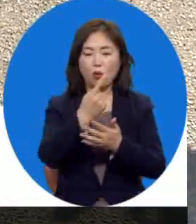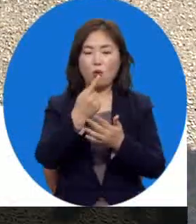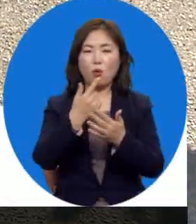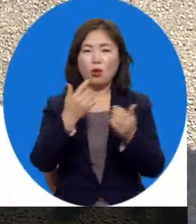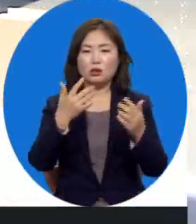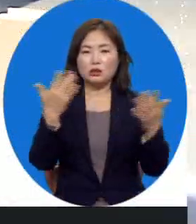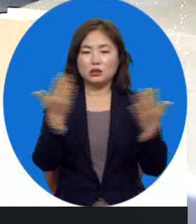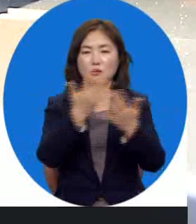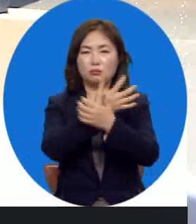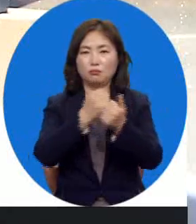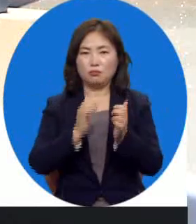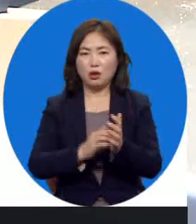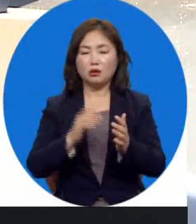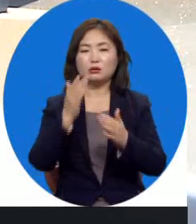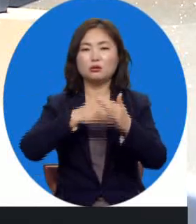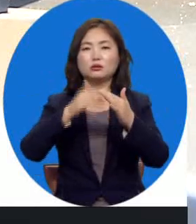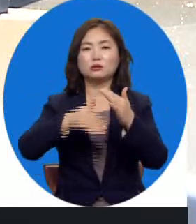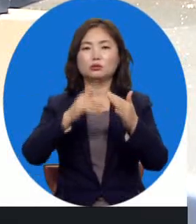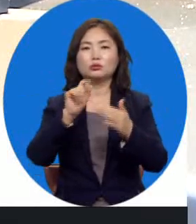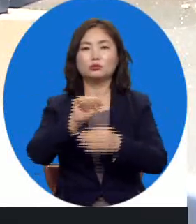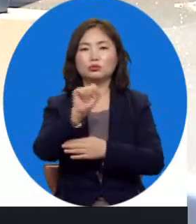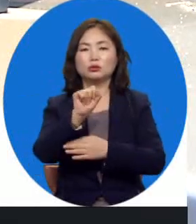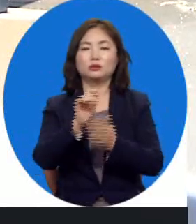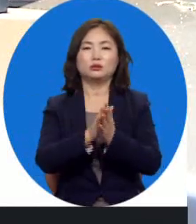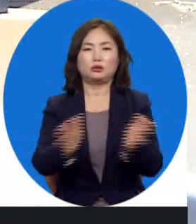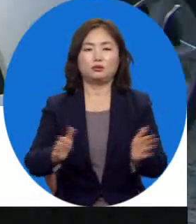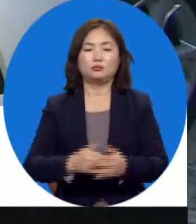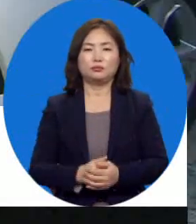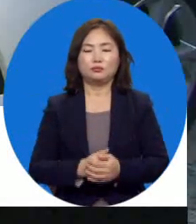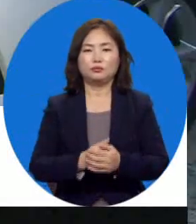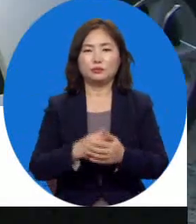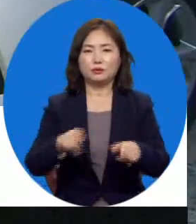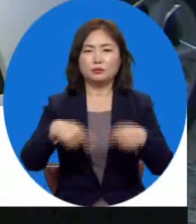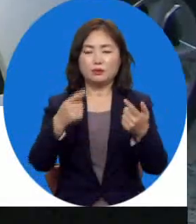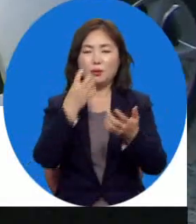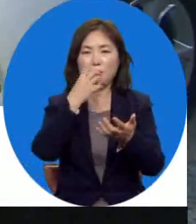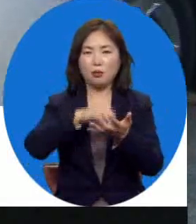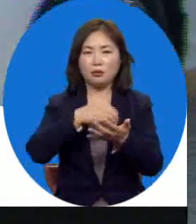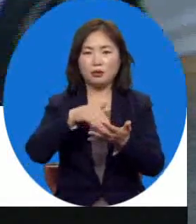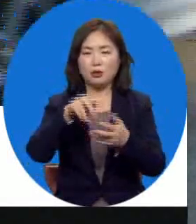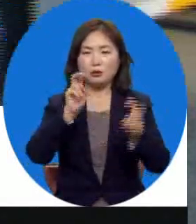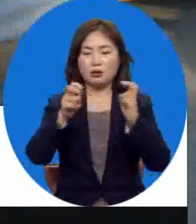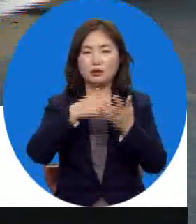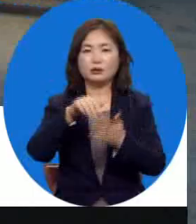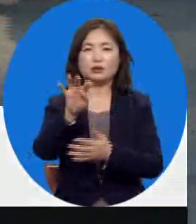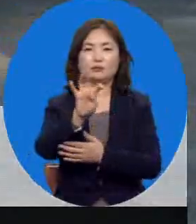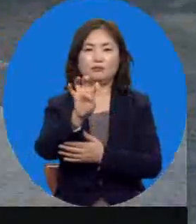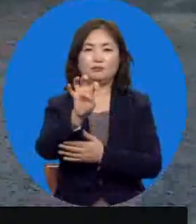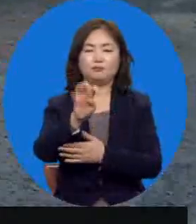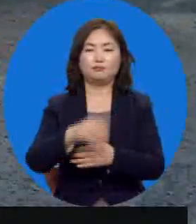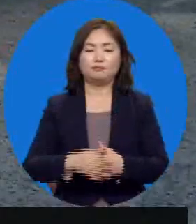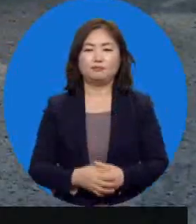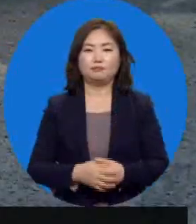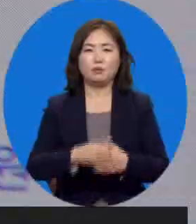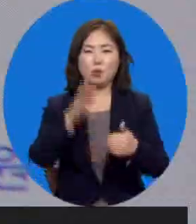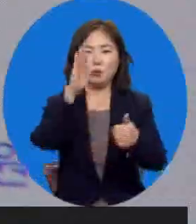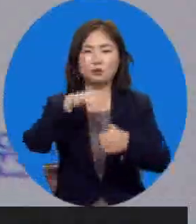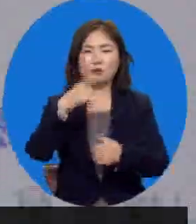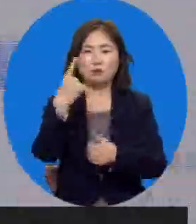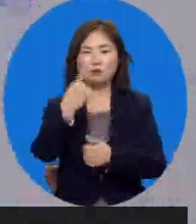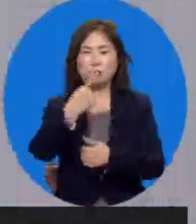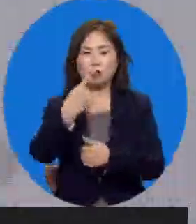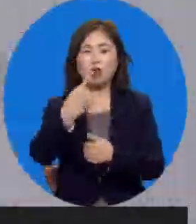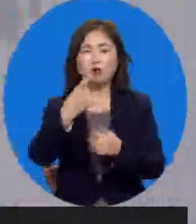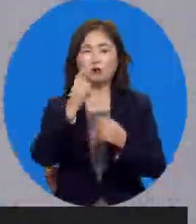사업 제휴를 맺고 정식 운행하기로 했습니다. 참여한 법인 택시 회사는 40여 개입니다. 호출비